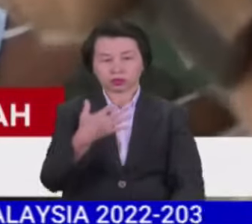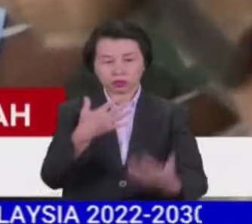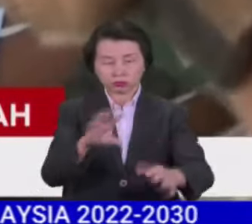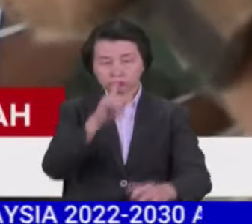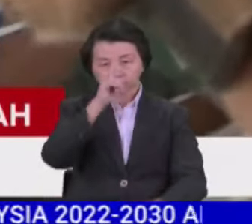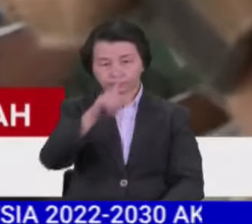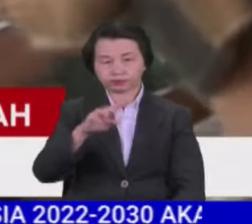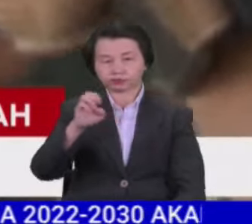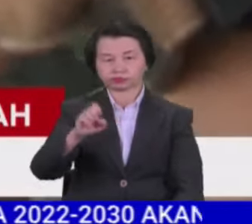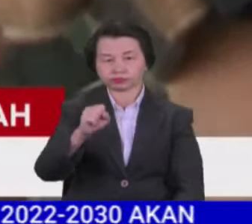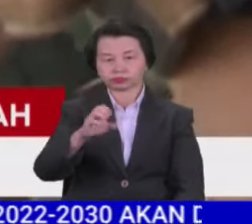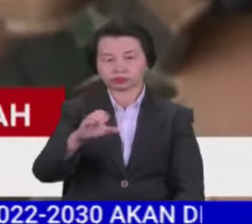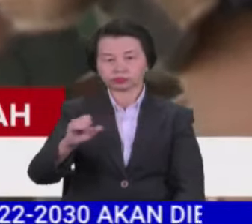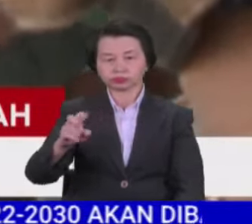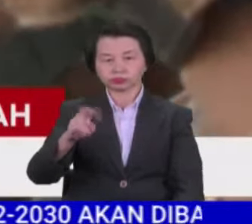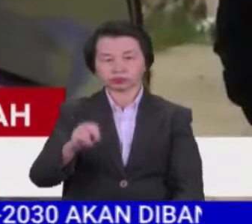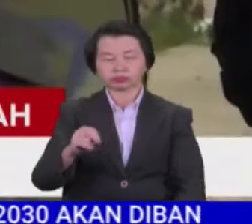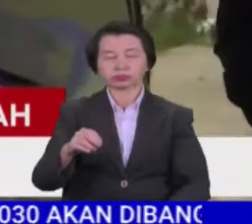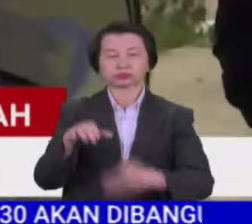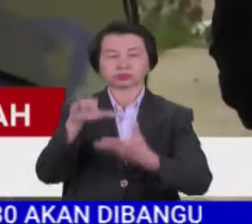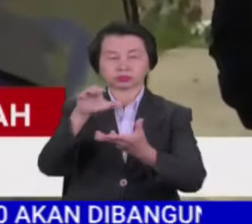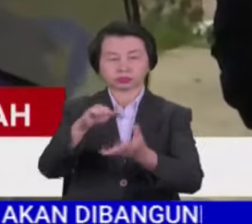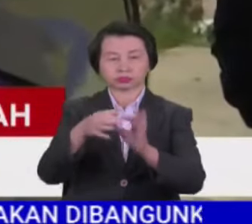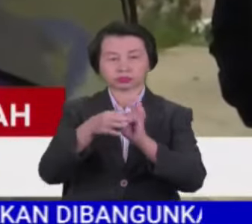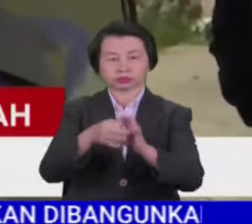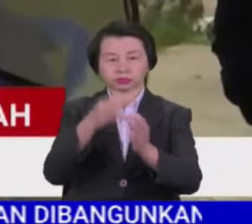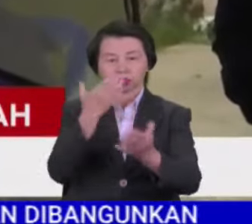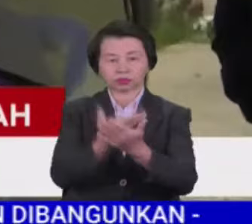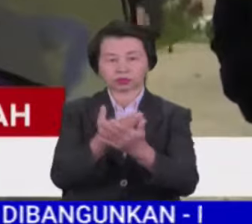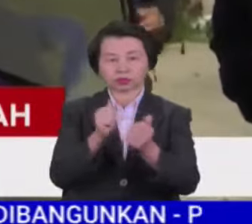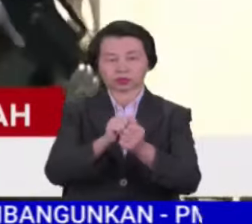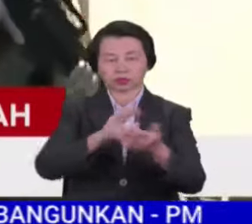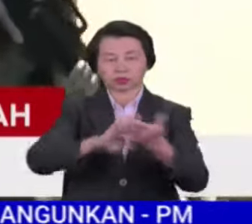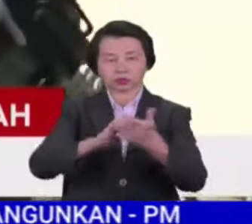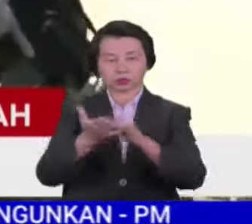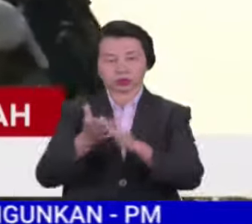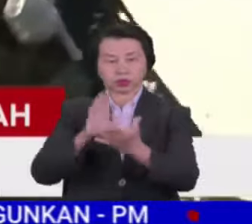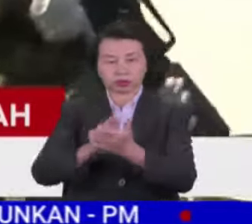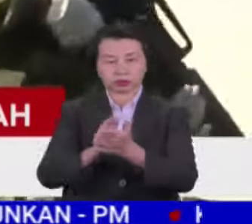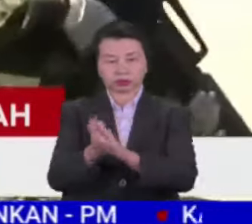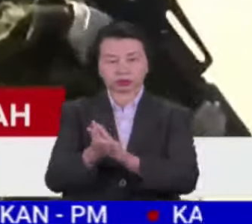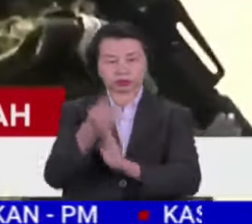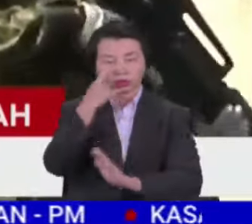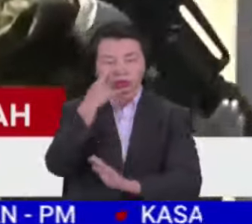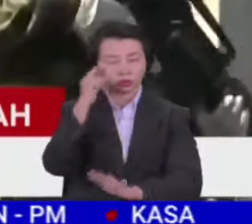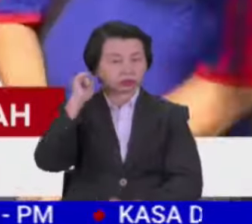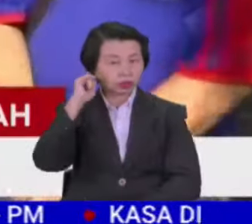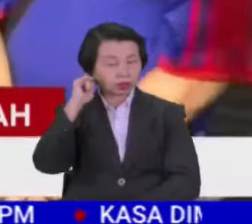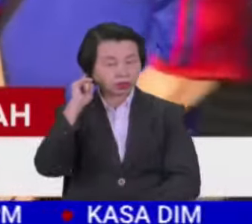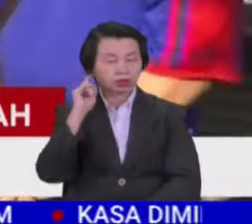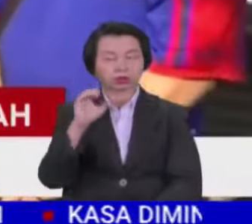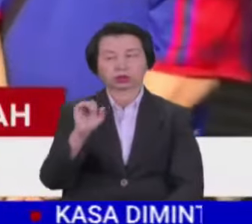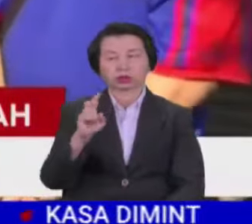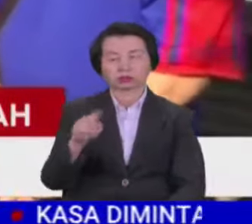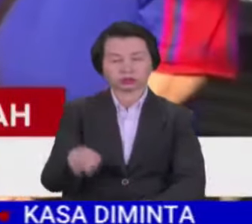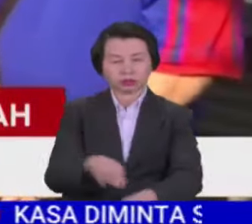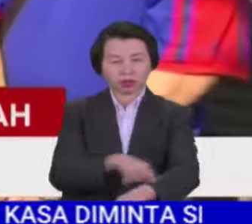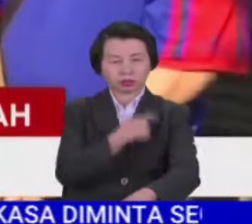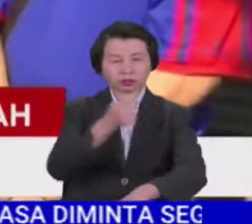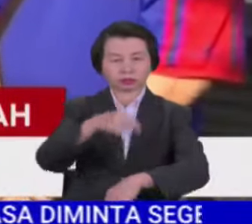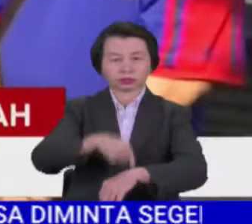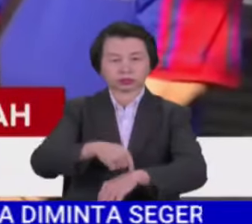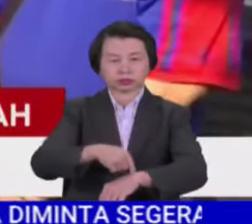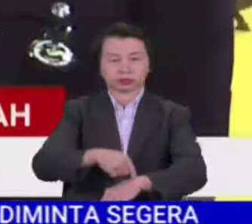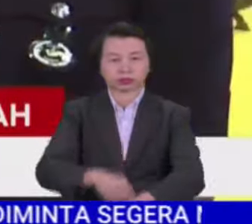pasti kejayaan S.Kom disumbangkan kerjasama dan hubungan baik dengan community yang menjadi mata dan telinga S.Kom sepanjang